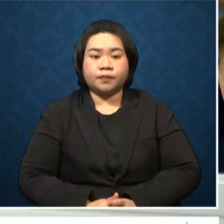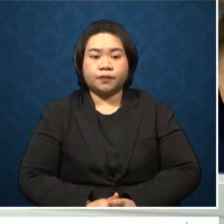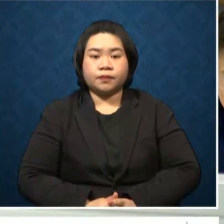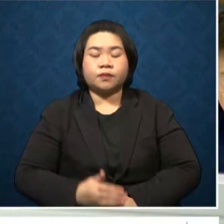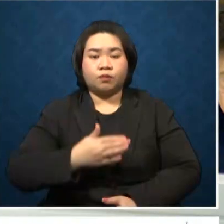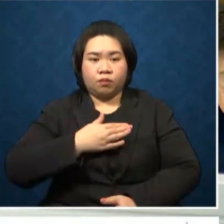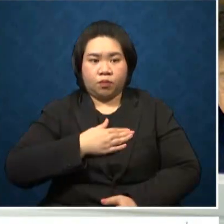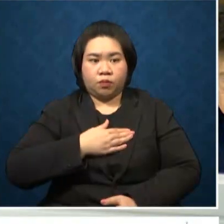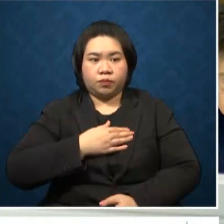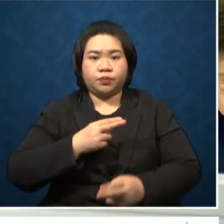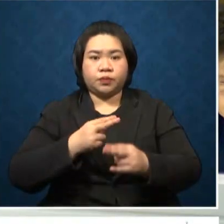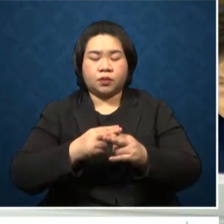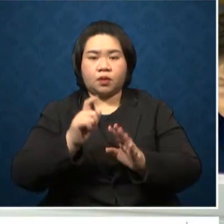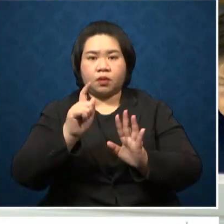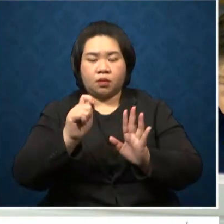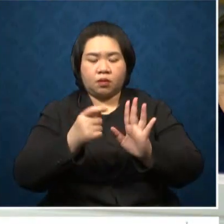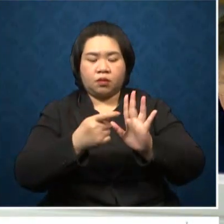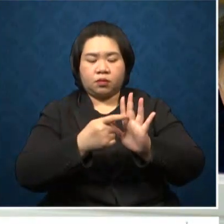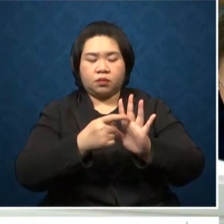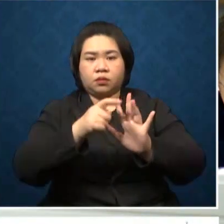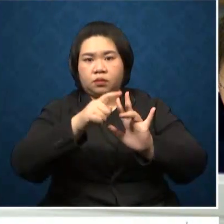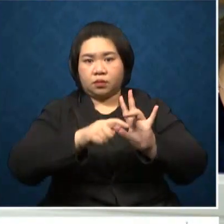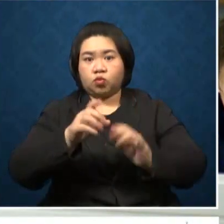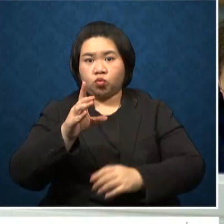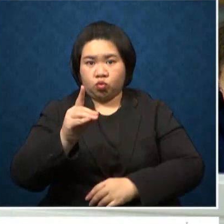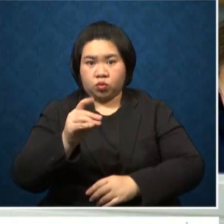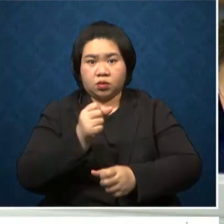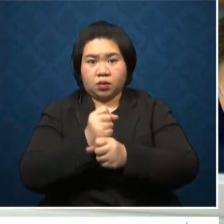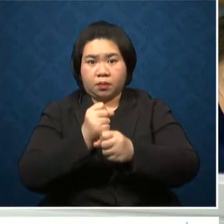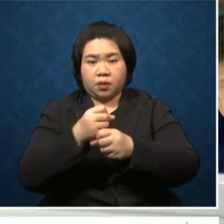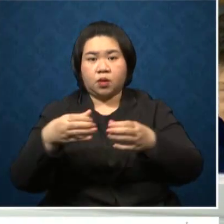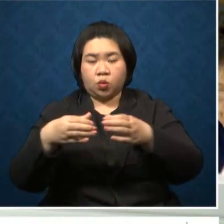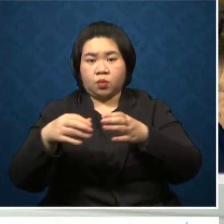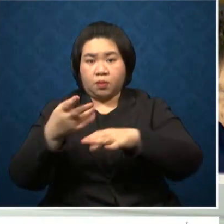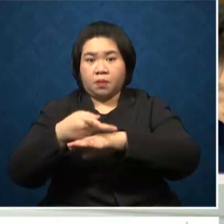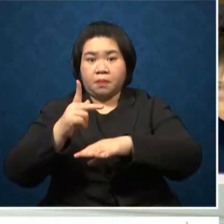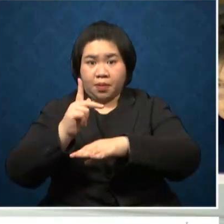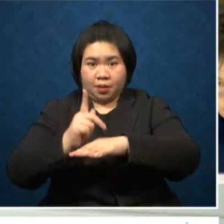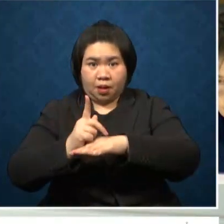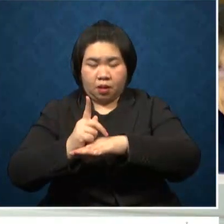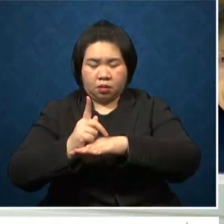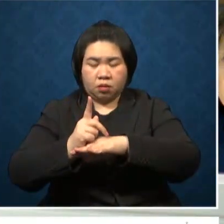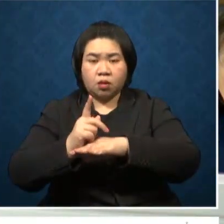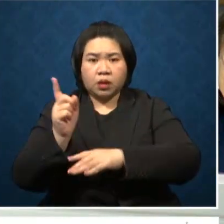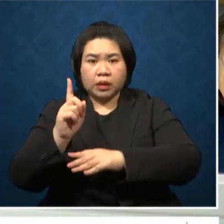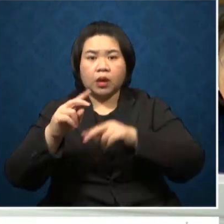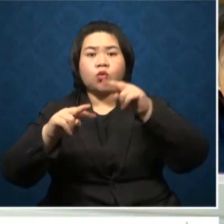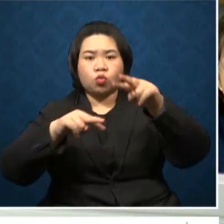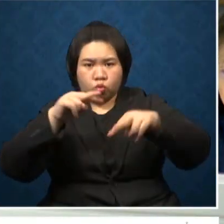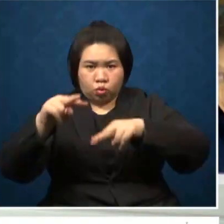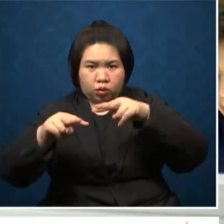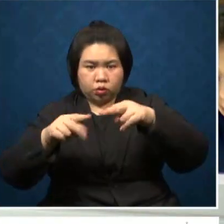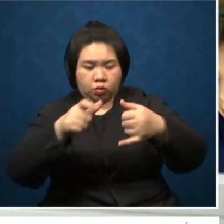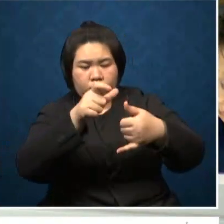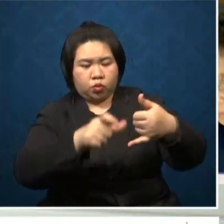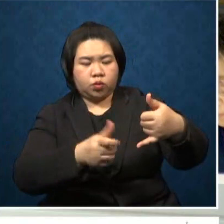กระผมพลเอกอู๊ดเบื้องบนในฐานะประธานคณะกรรมาธิการสามัญเพื่อทำหน้าที่ตรวจสอบประวัติ